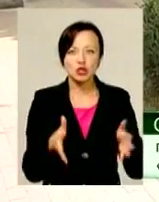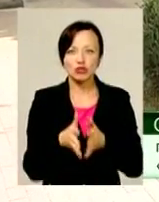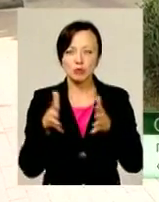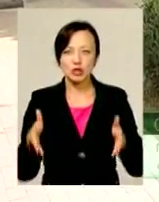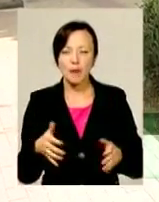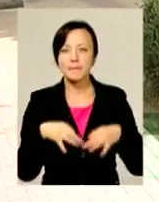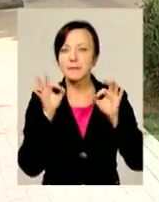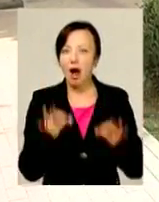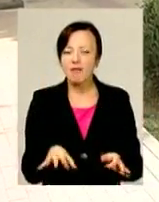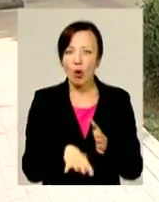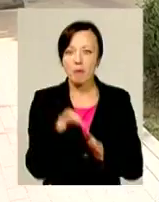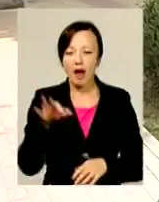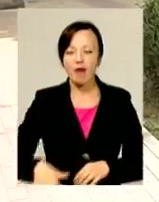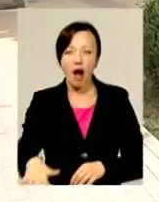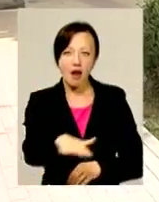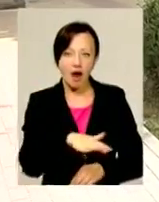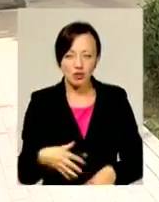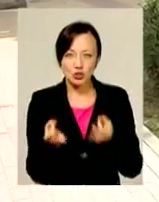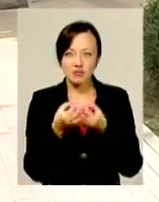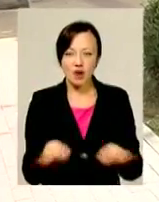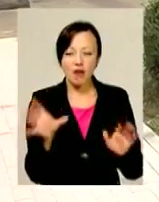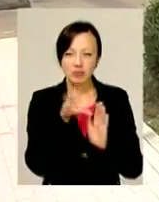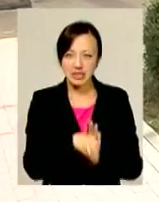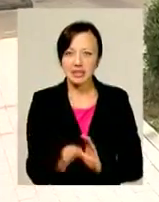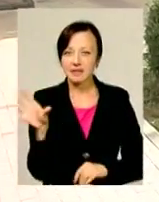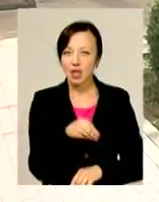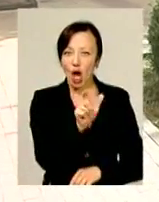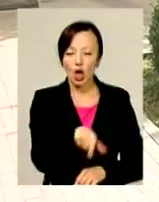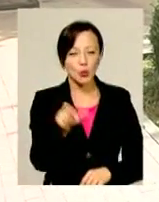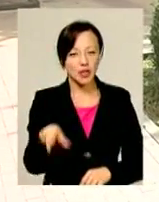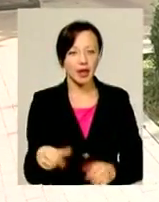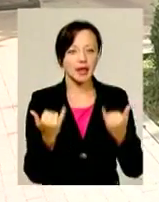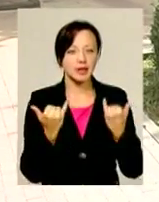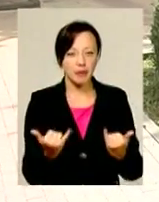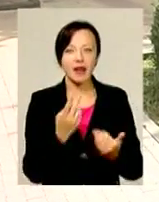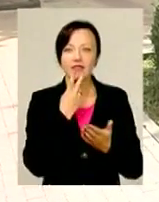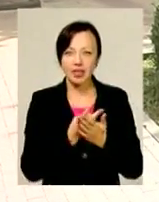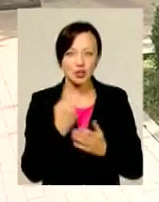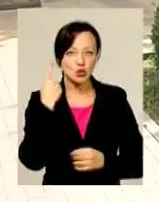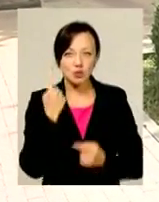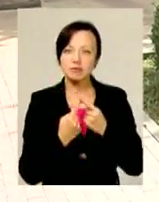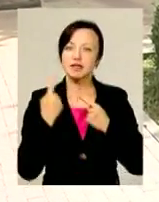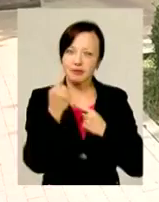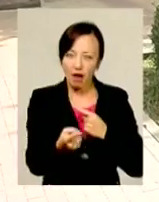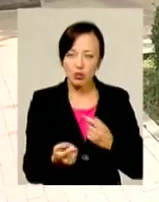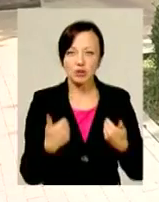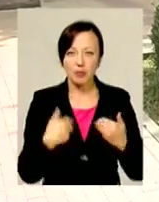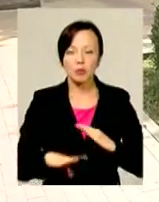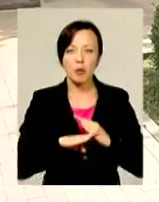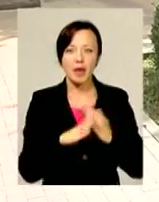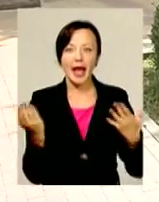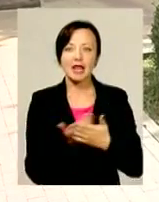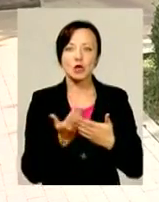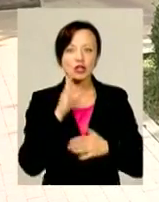більше. Ми правильно обрали галявинку, вона дозволяє вмістити всіх людей, тому що тепер нас видно і чути здалеку. До речі, нам допоміг